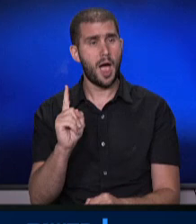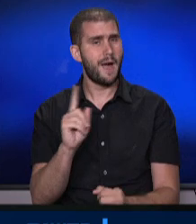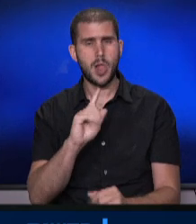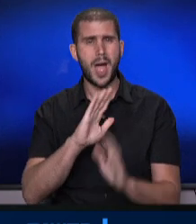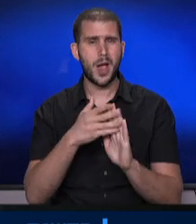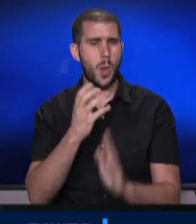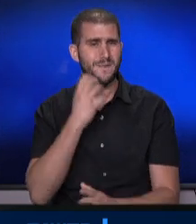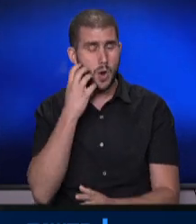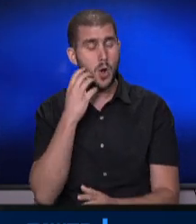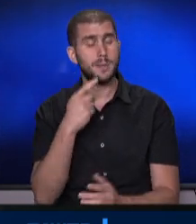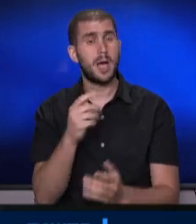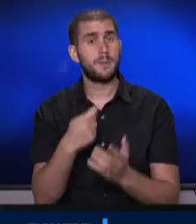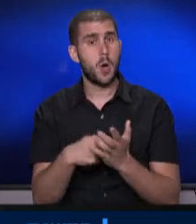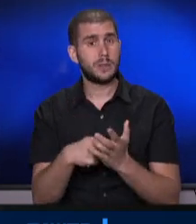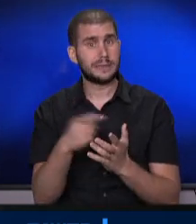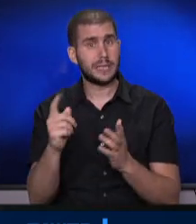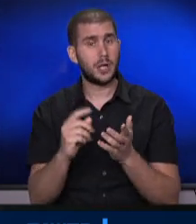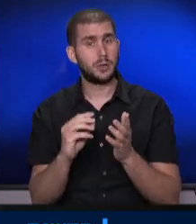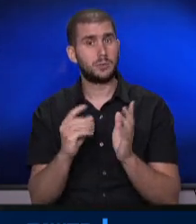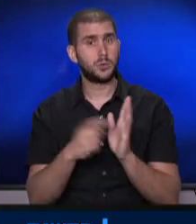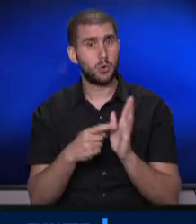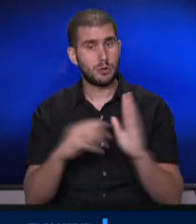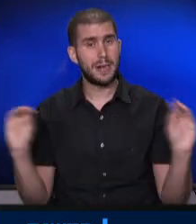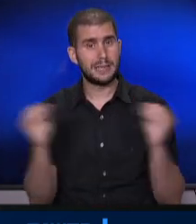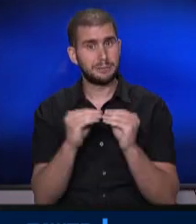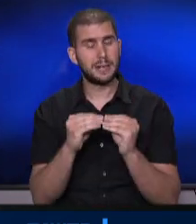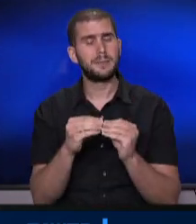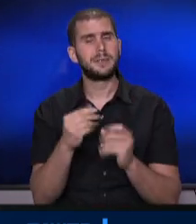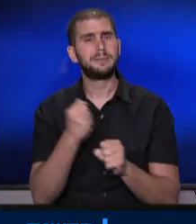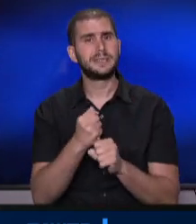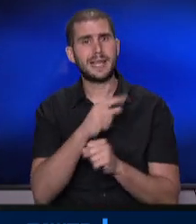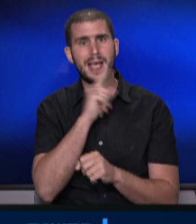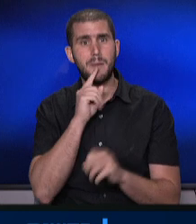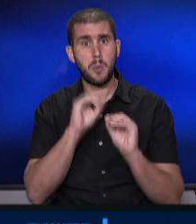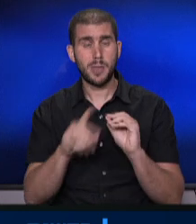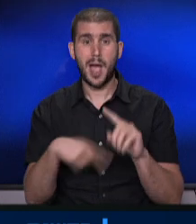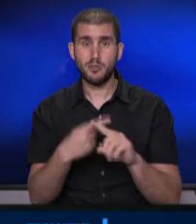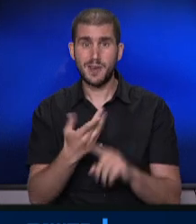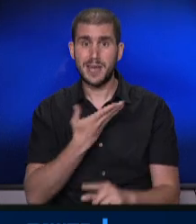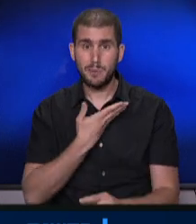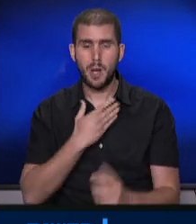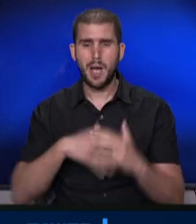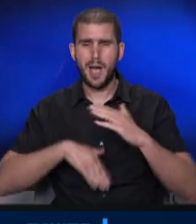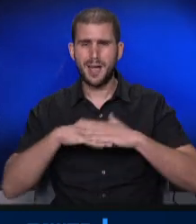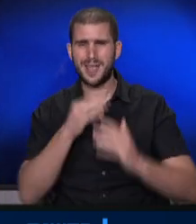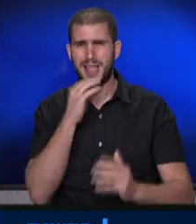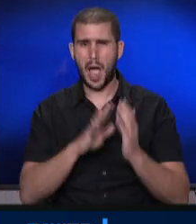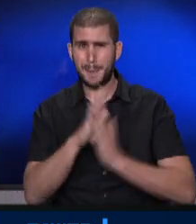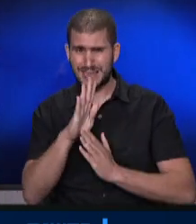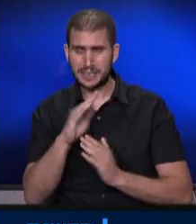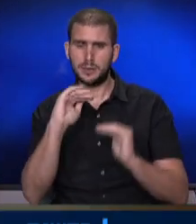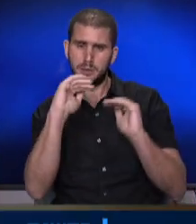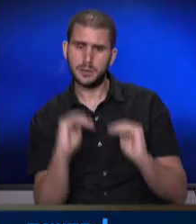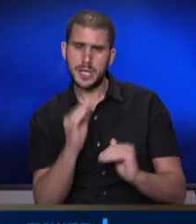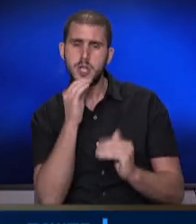ורוד. באוצר דורשים מהמורים לצמצם בתמורה את משרת האם למורות. הטבה שקיבלו עד כה מורות לילדים עד גיל 14 תרד לגיל